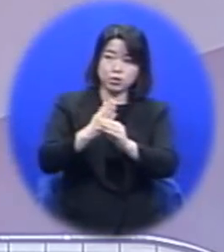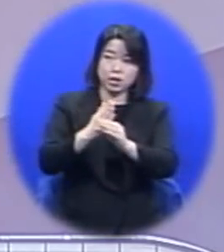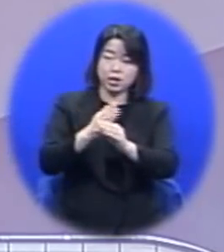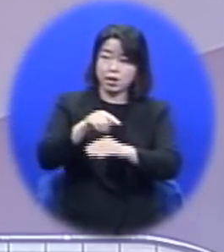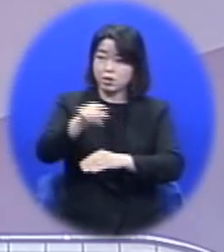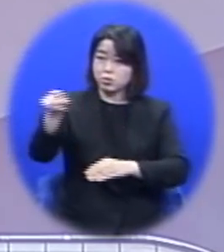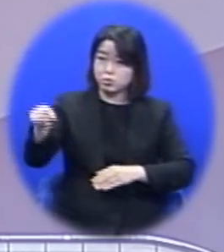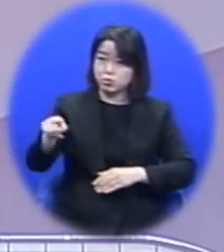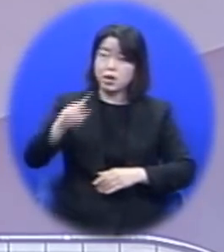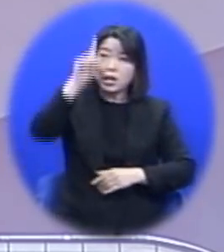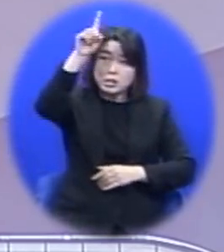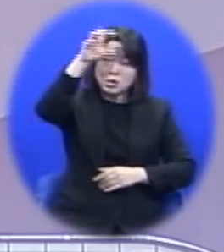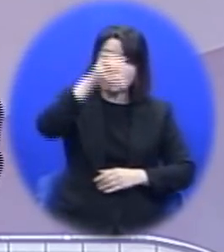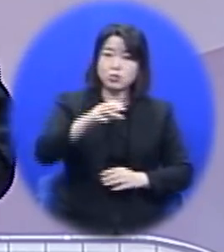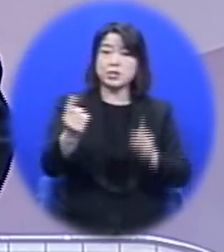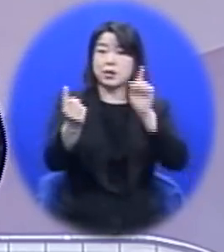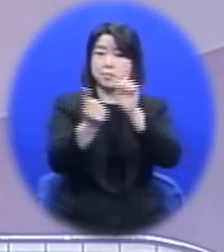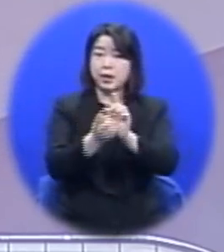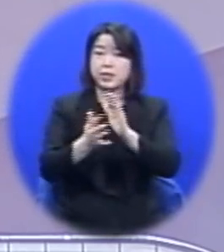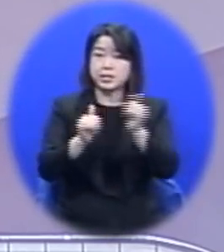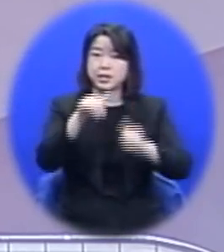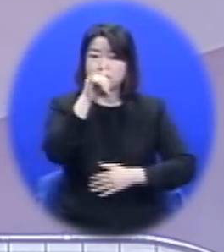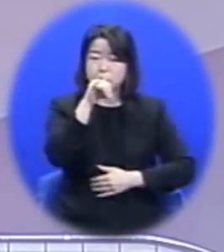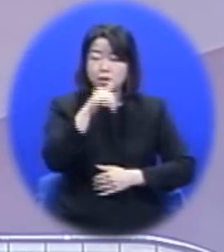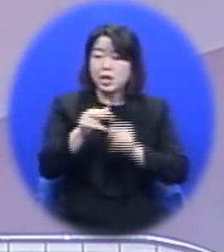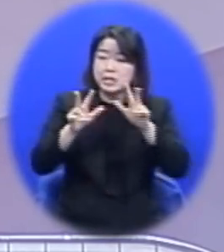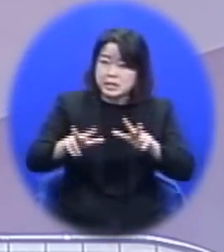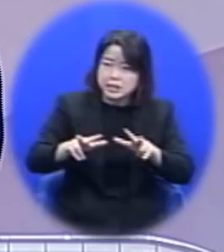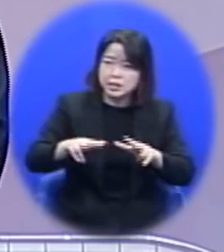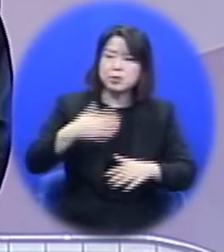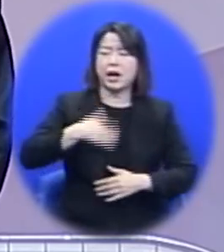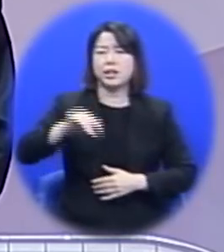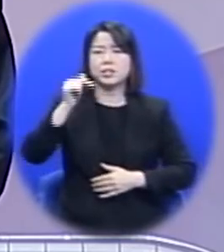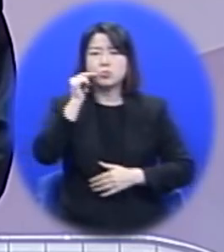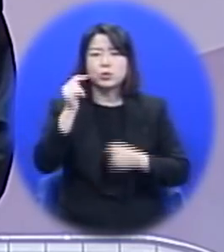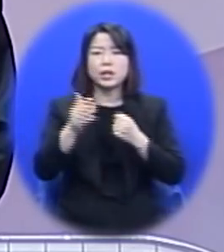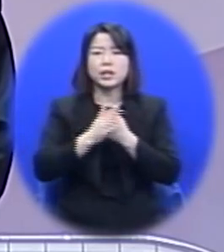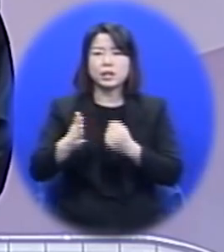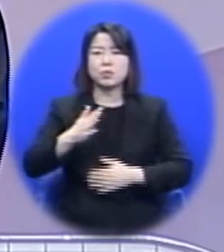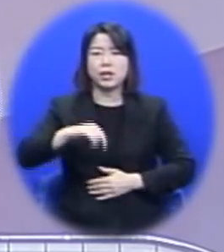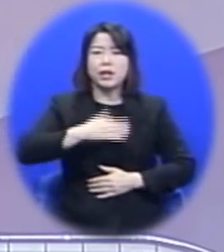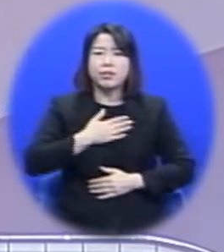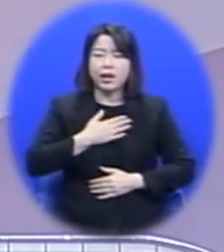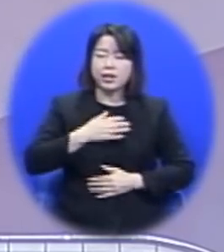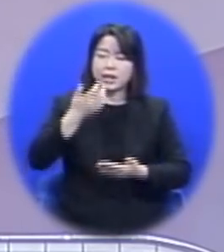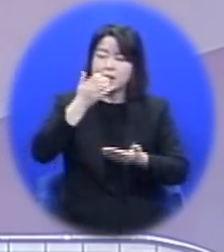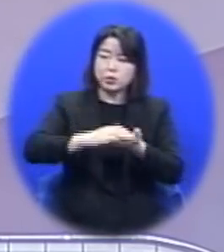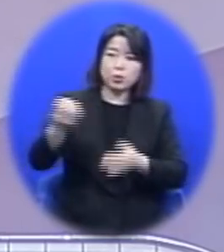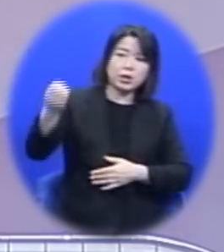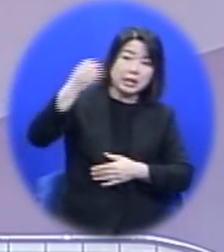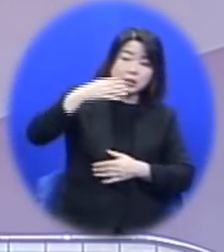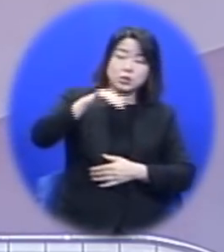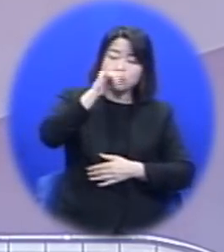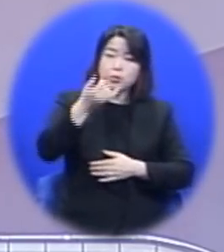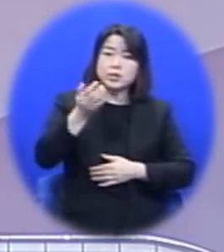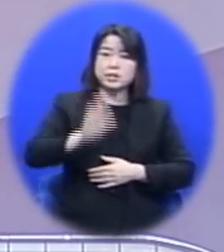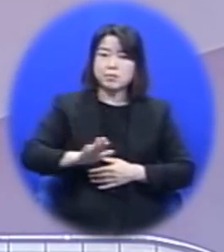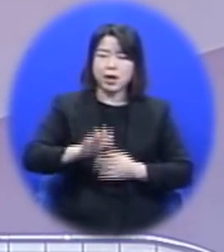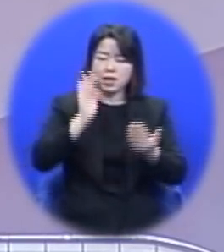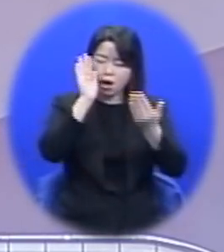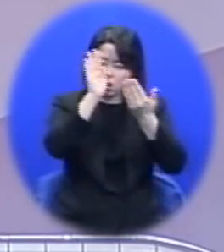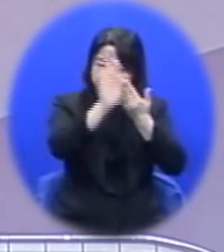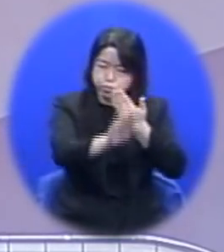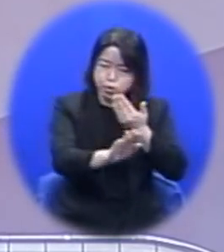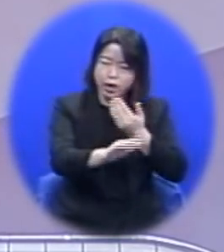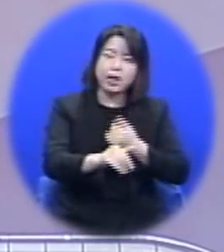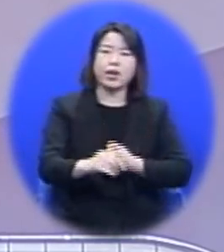사람이 있는 거예요. 지금은 저들이 알지 못해서 나에게 돌을 던지지만 그들도 나중에 예수를 믿고